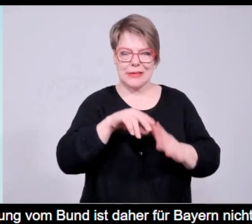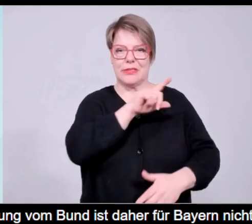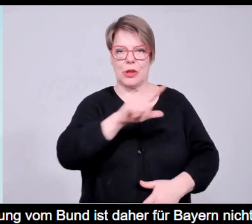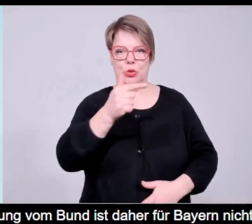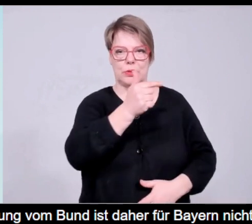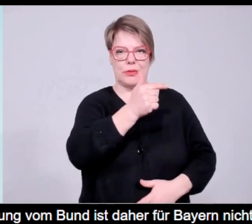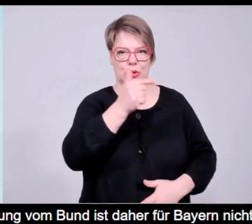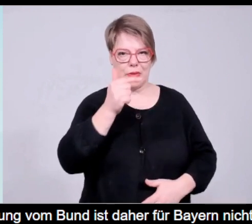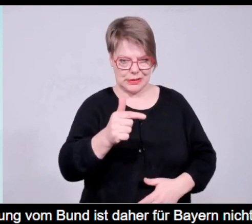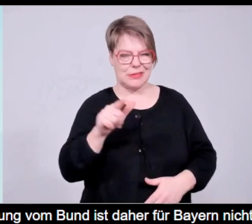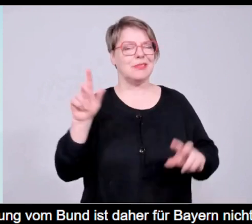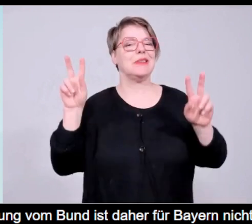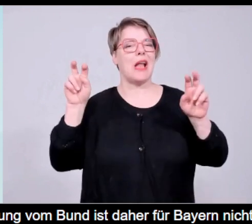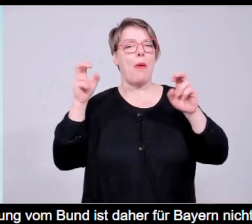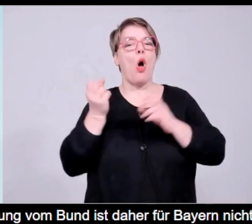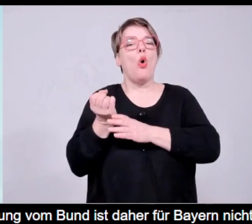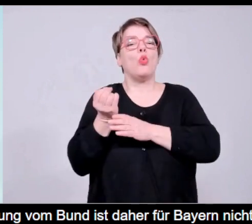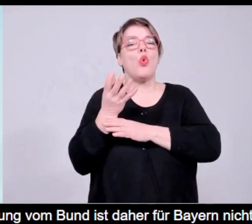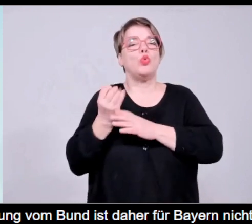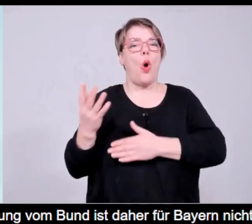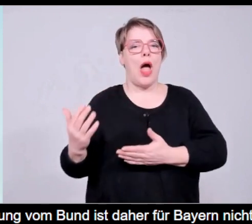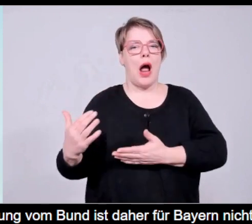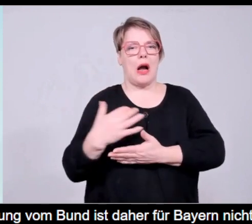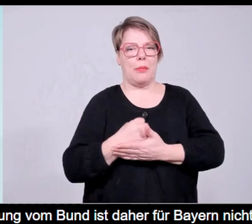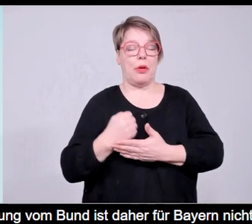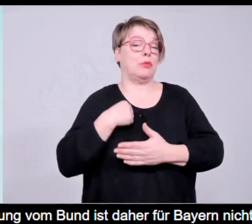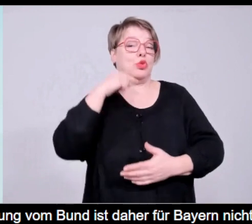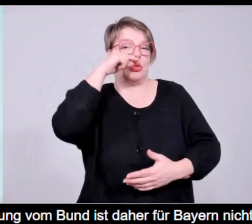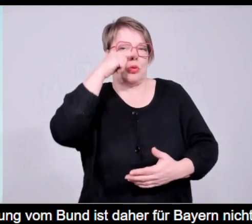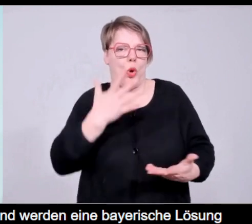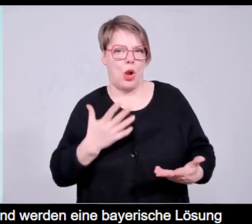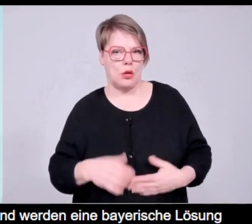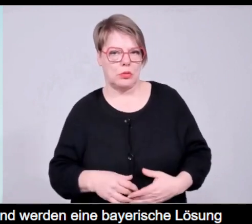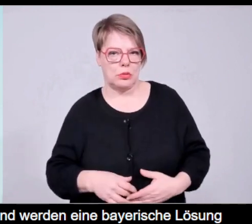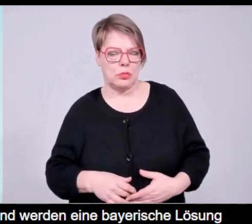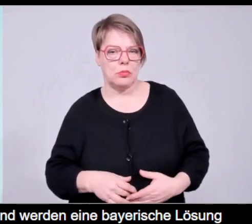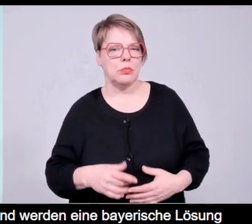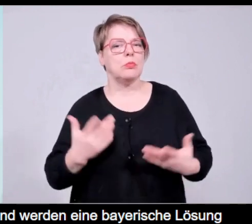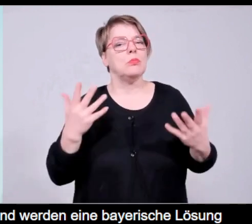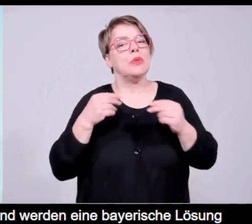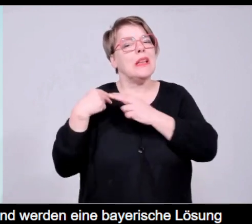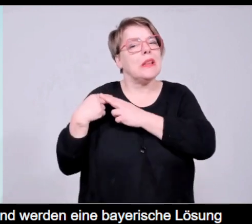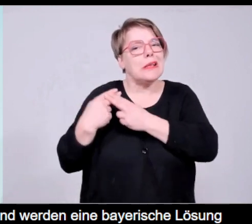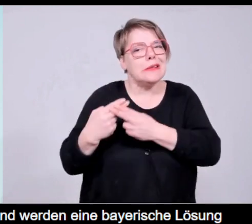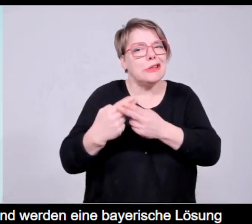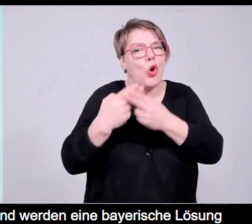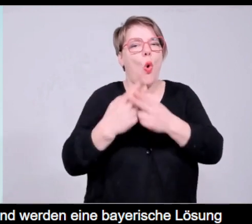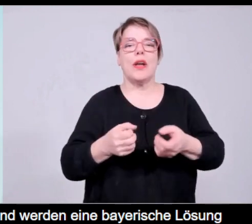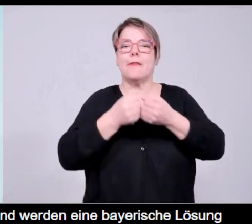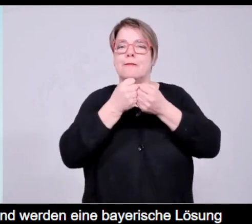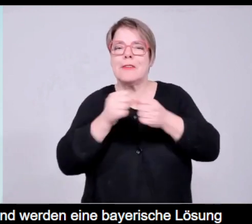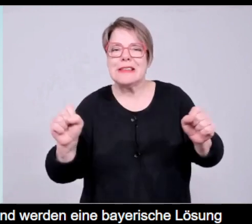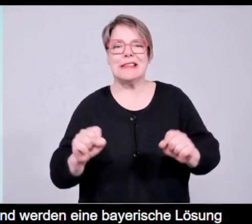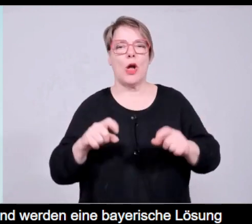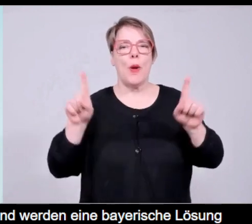Wir kennen diese vielfältigen, lebendigen Traditionen und zwar in der Regel wirklich lebendige Traditionen, die ja auch